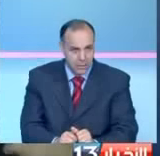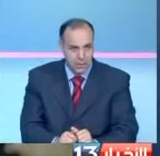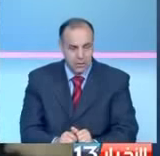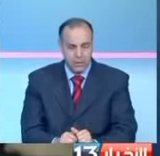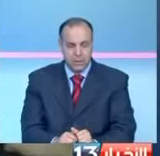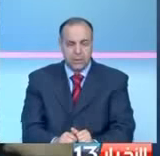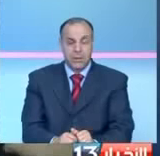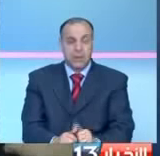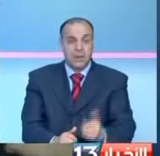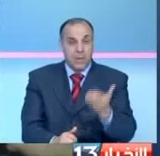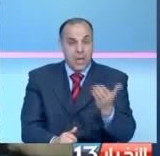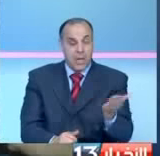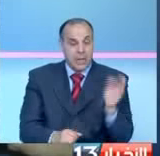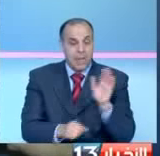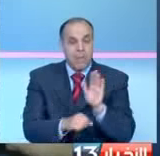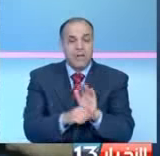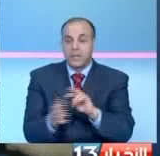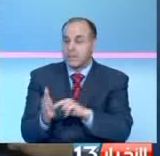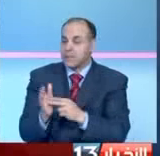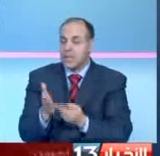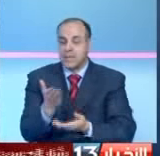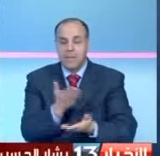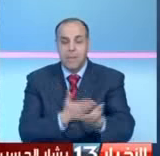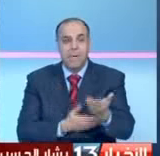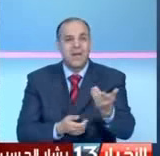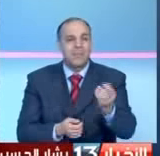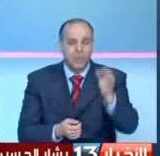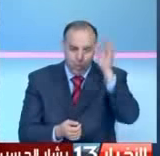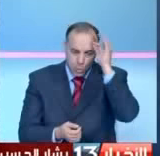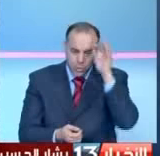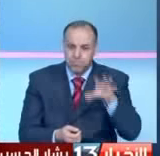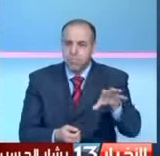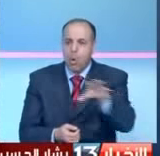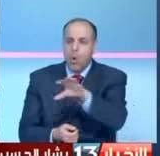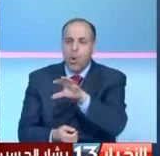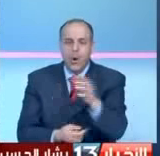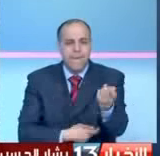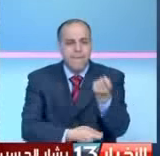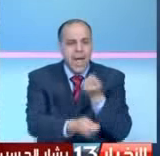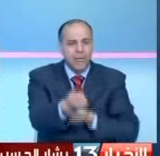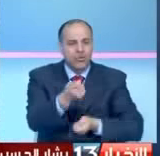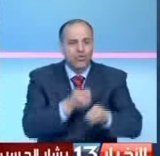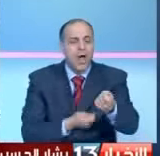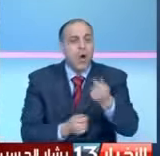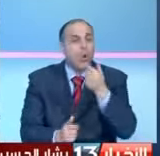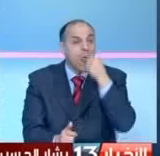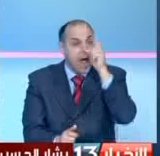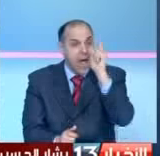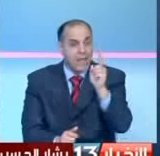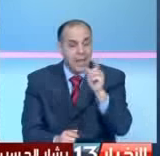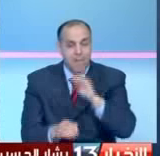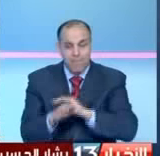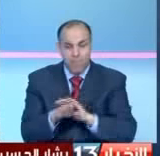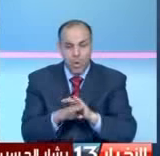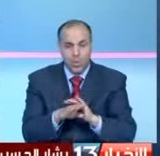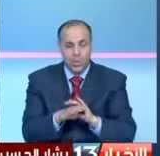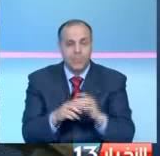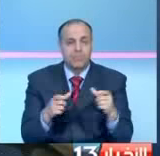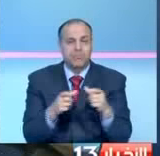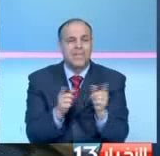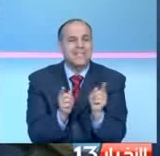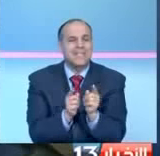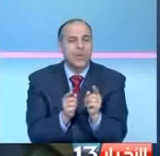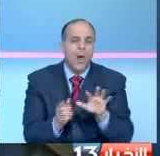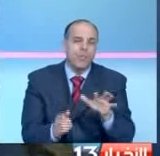الهدف الأساسي يتمثل في تكثيف تبادل السلع بين البلدان من خلال الاستيراد والتصدير، خاصة فيما يتعلق بالمؤسسات